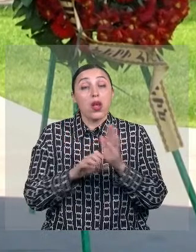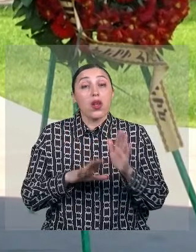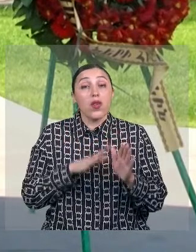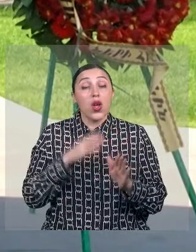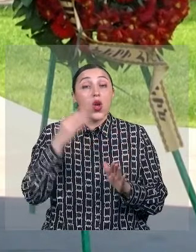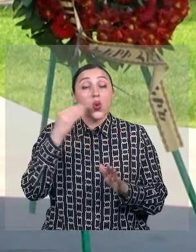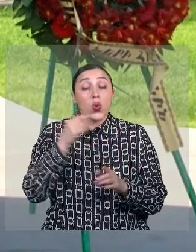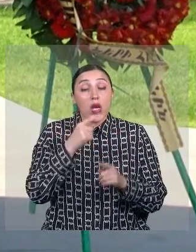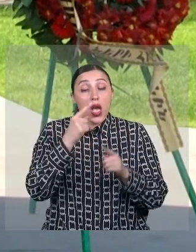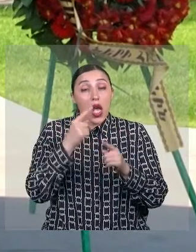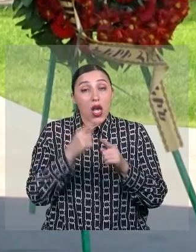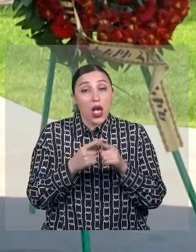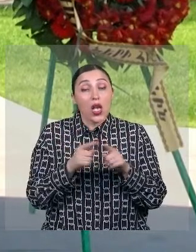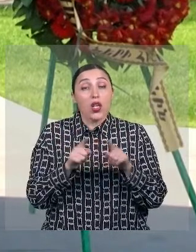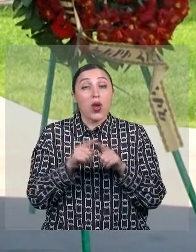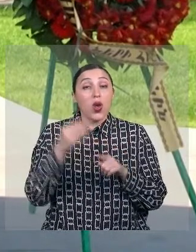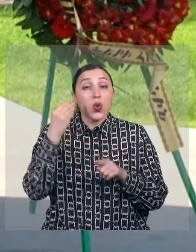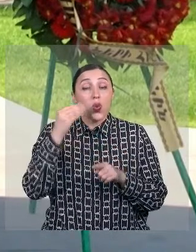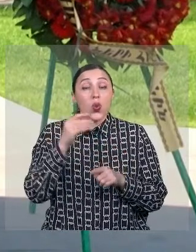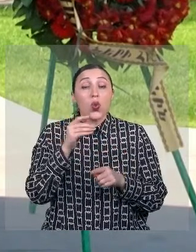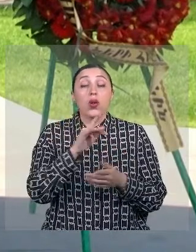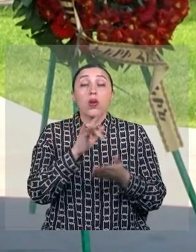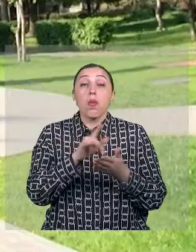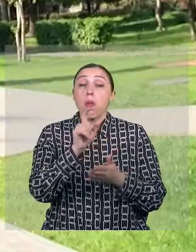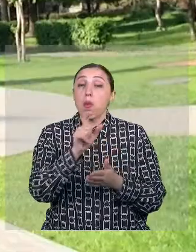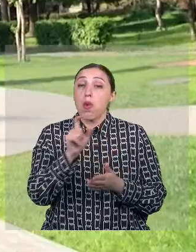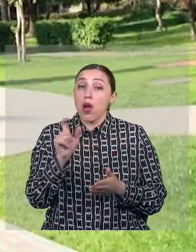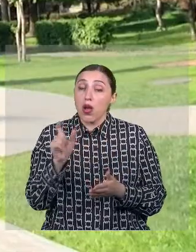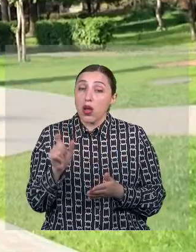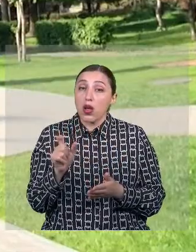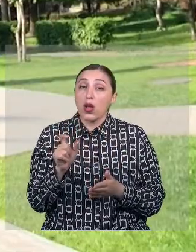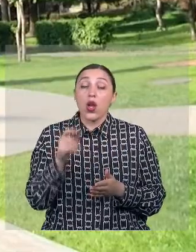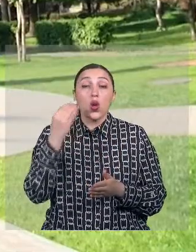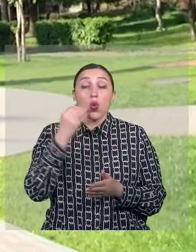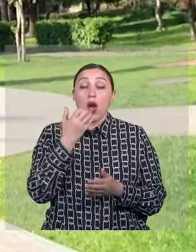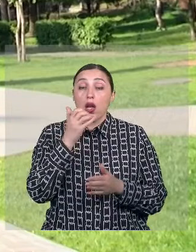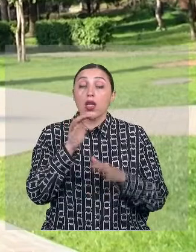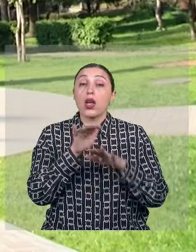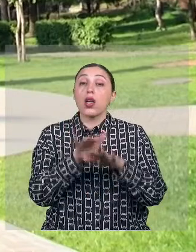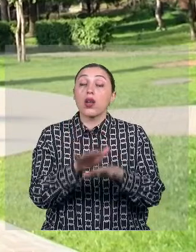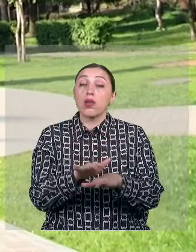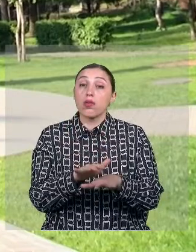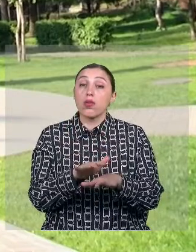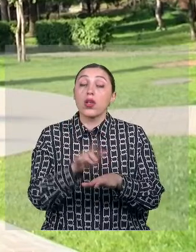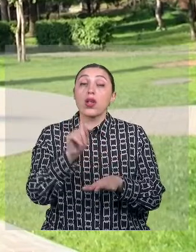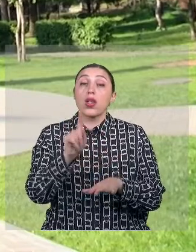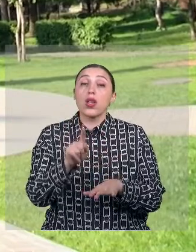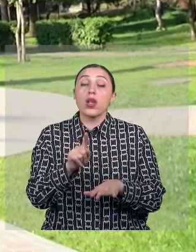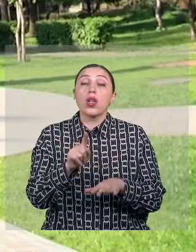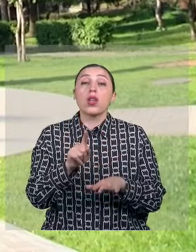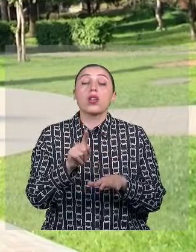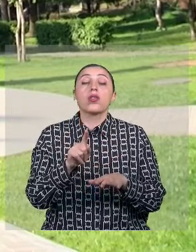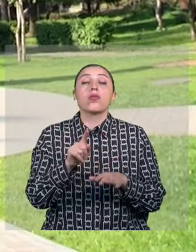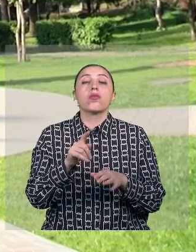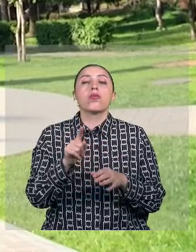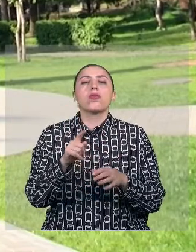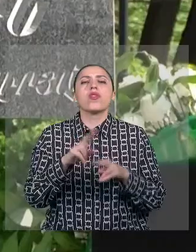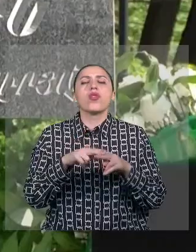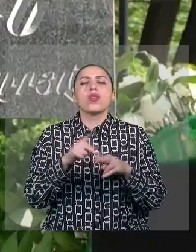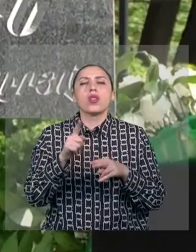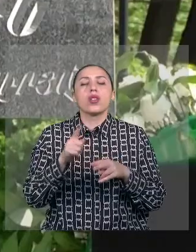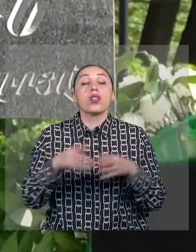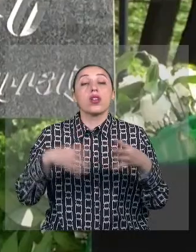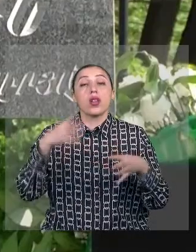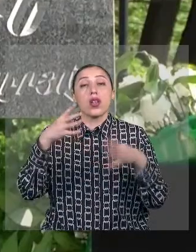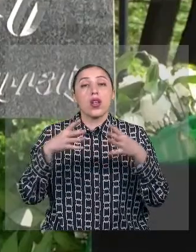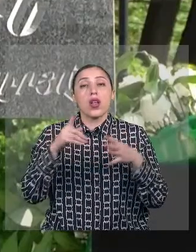Թուրքիայի եղբայրներին, նաև Թուրքիայի քաղաքացիներին, Թուրքիայի արտգործնախարարությունը ուժային կառույցներից հետո ամենաշատ